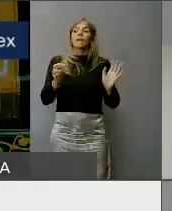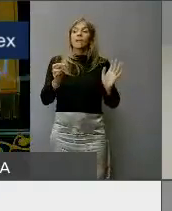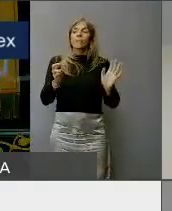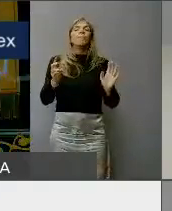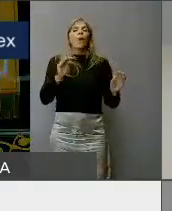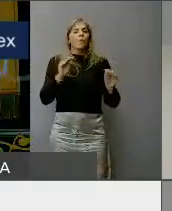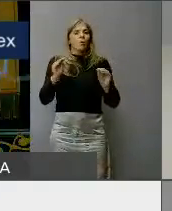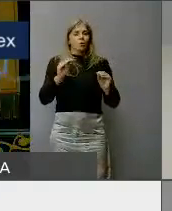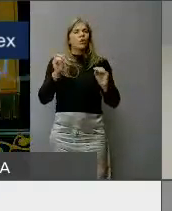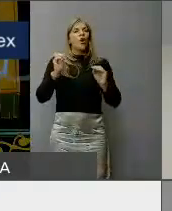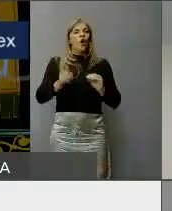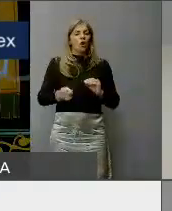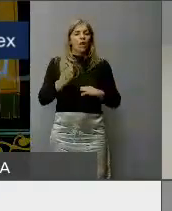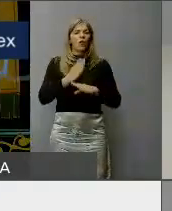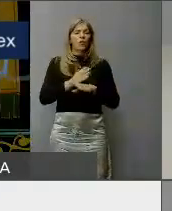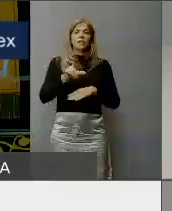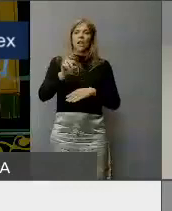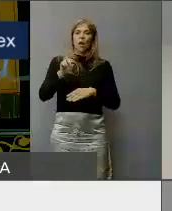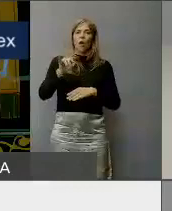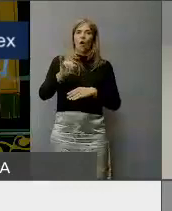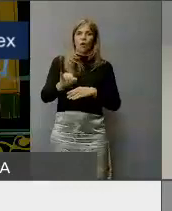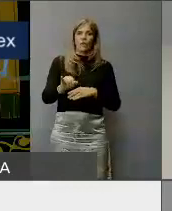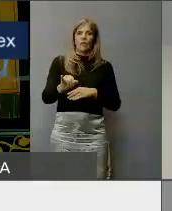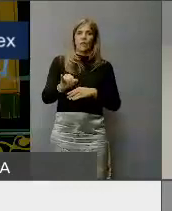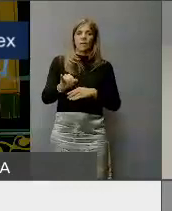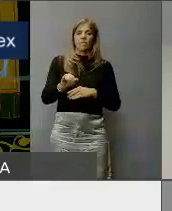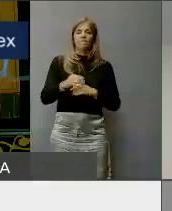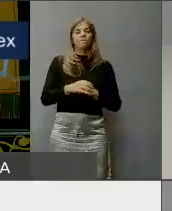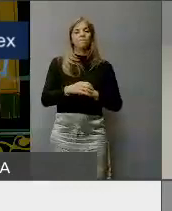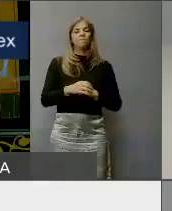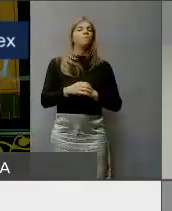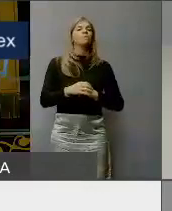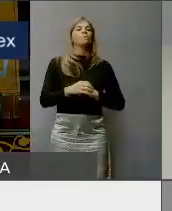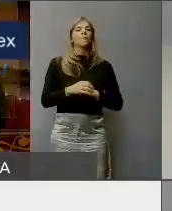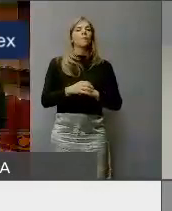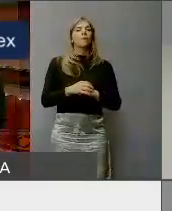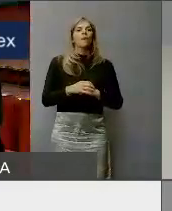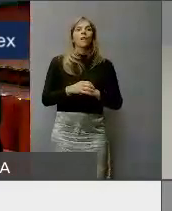mozioni ed ordini consiglio allora vediamo sono molti d'ordine france